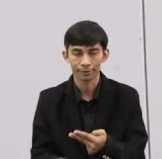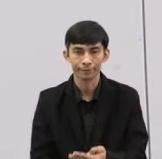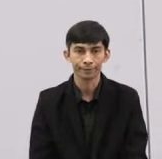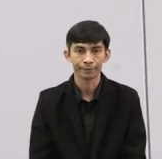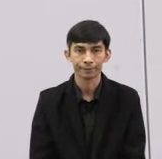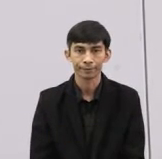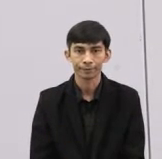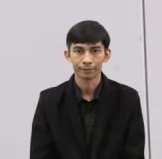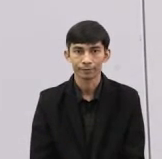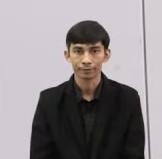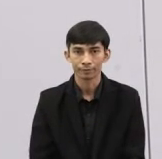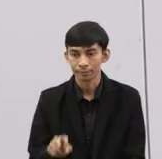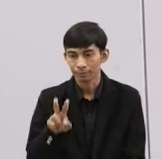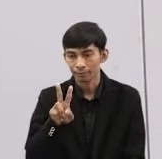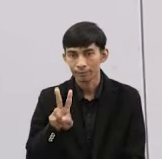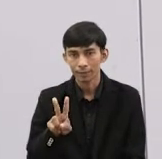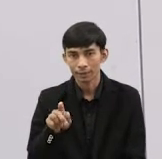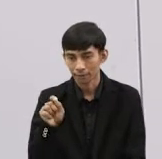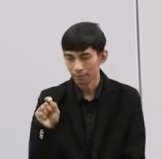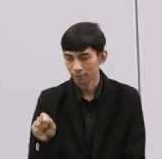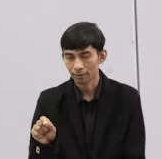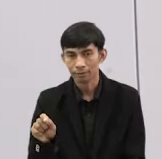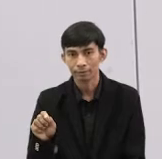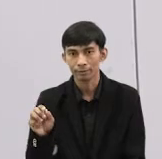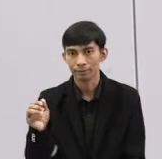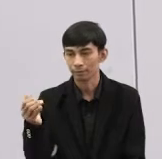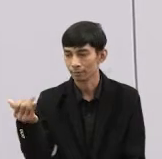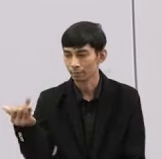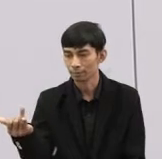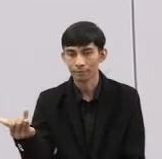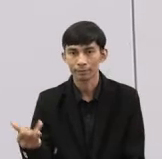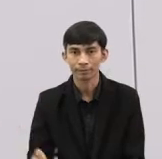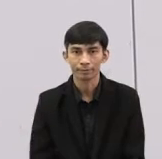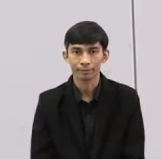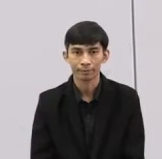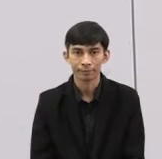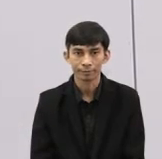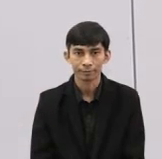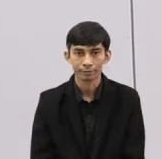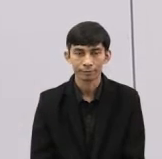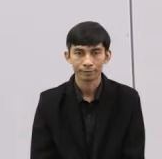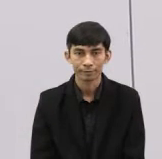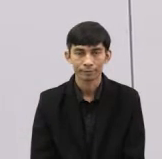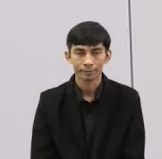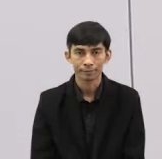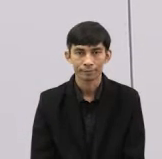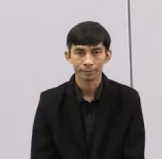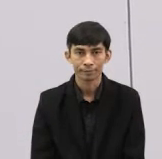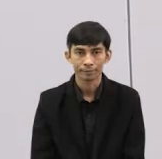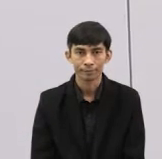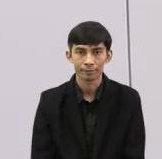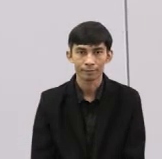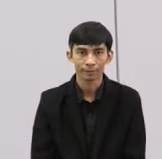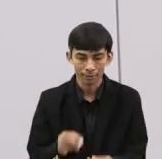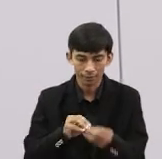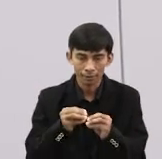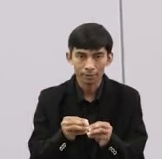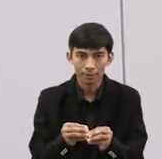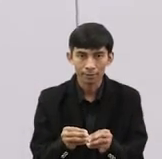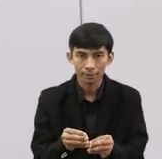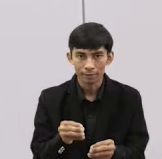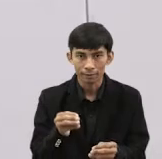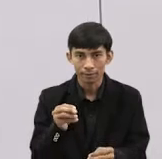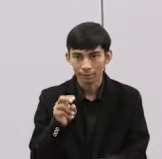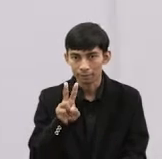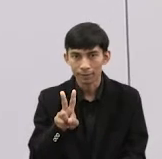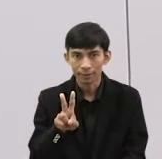con cứ chùm nôn pì cho phạm pì chẳng con mừ ta lấy pì thật nó không tông ở